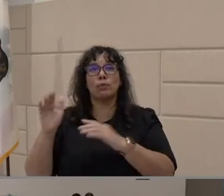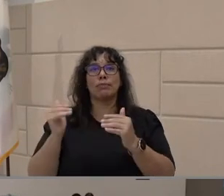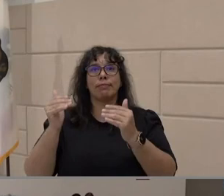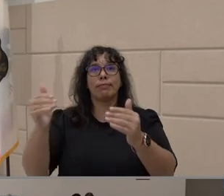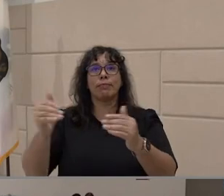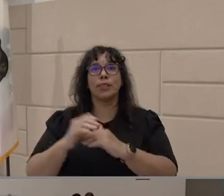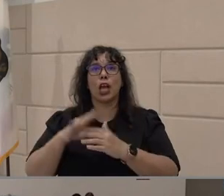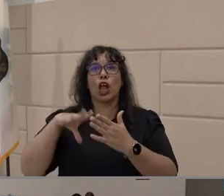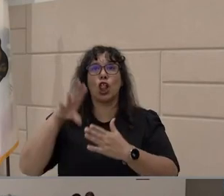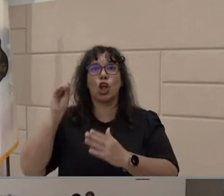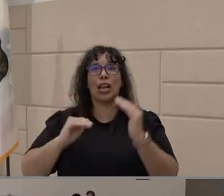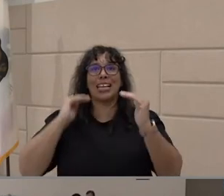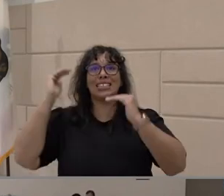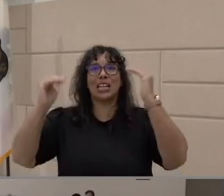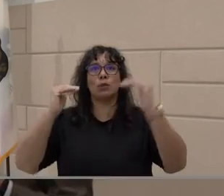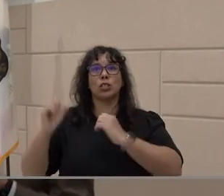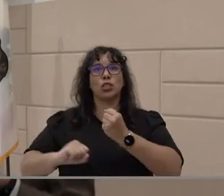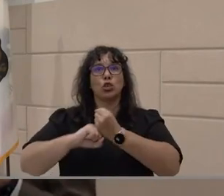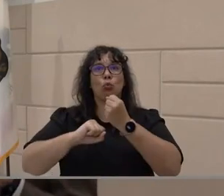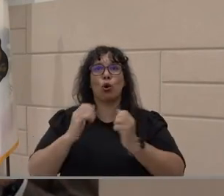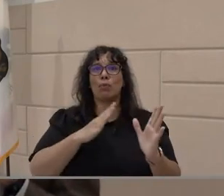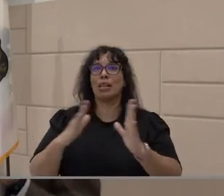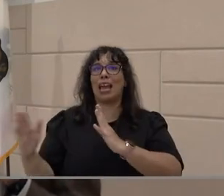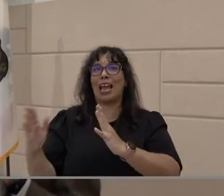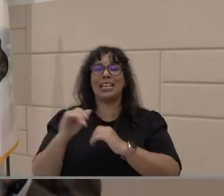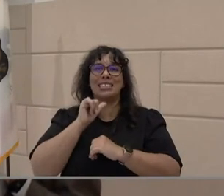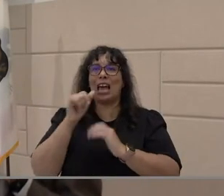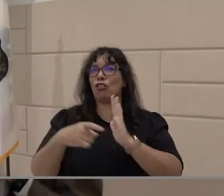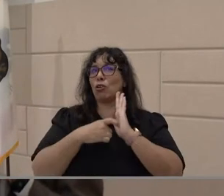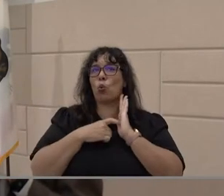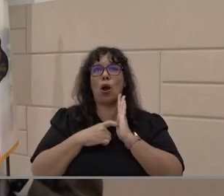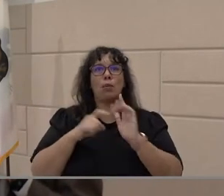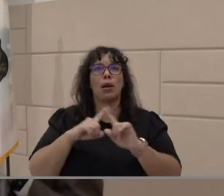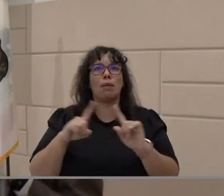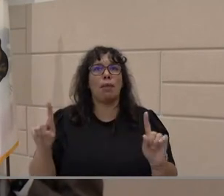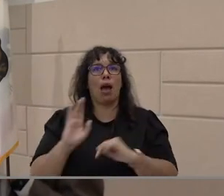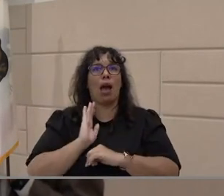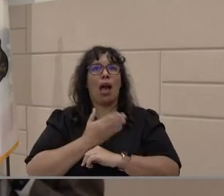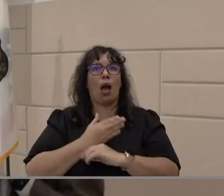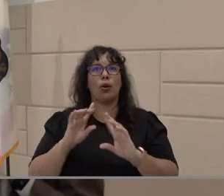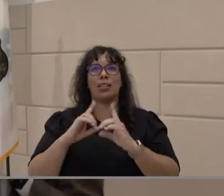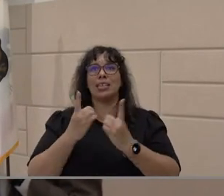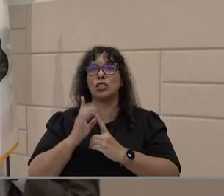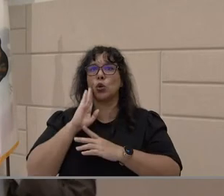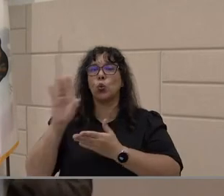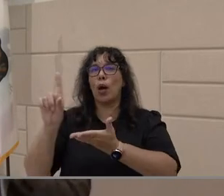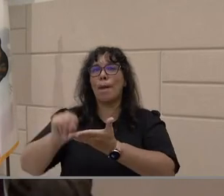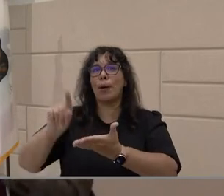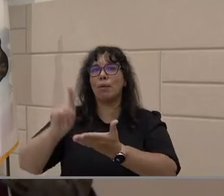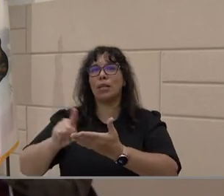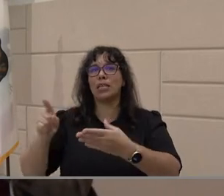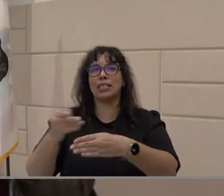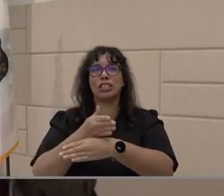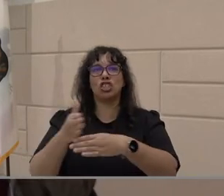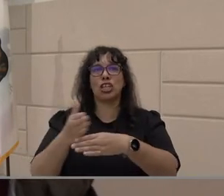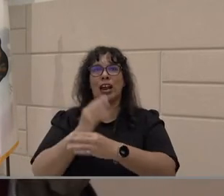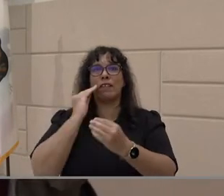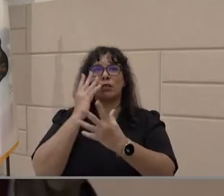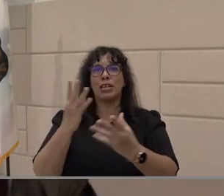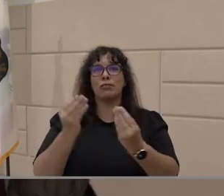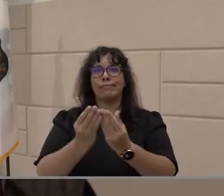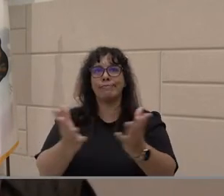ហើយយើងតទៅនឹងការពន្យាលនៃការរៀនសូត្រ